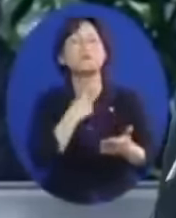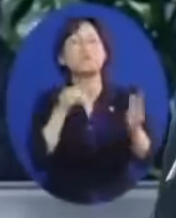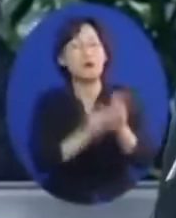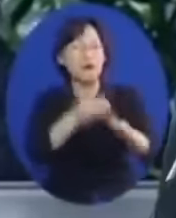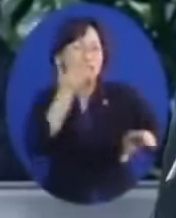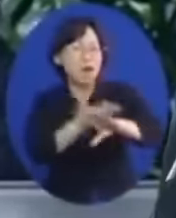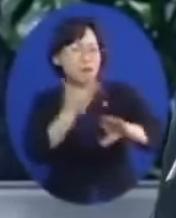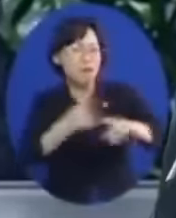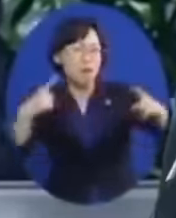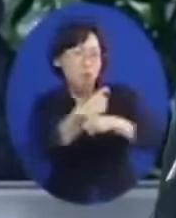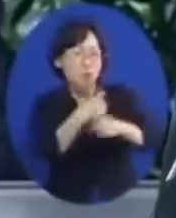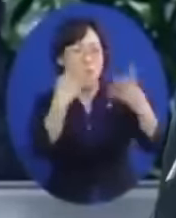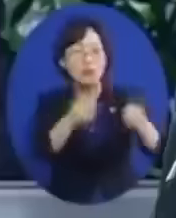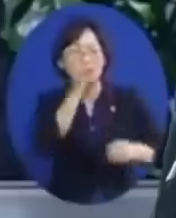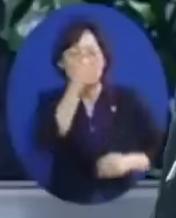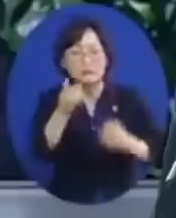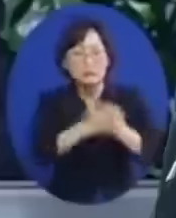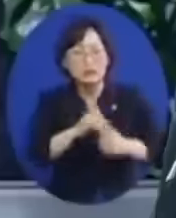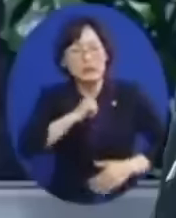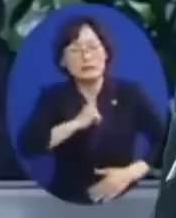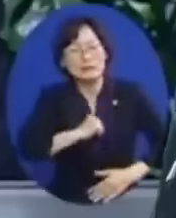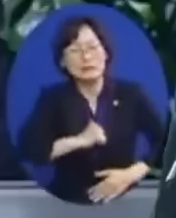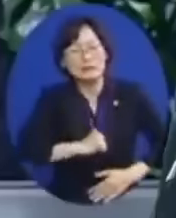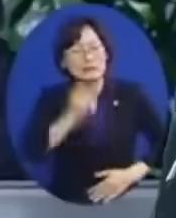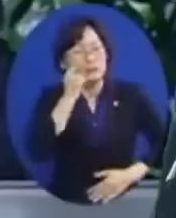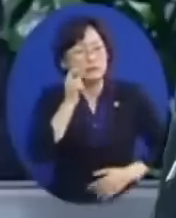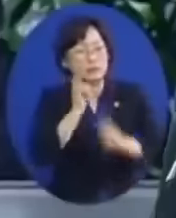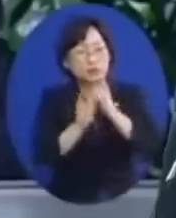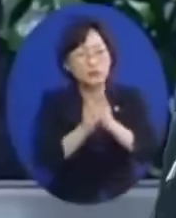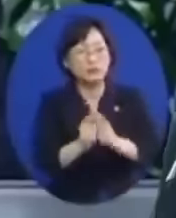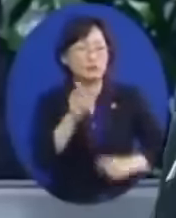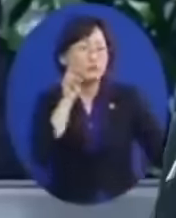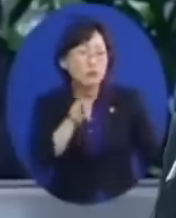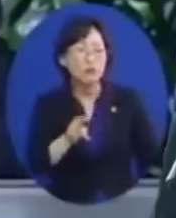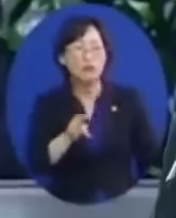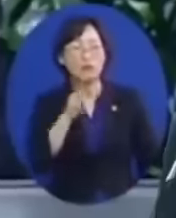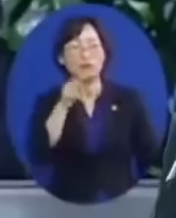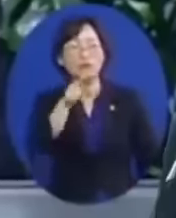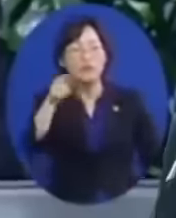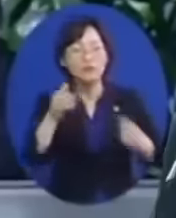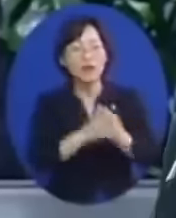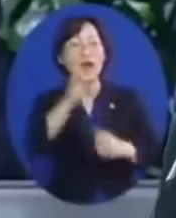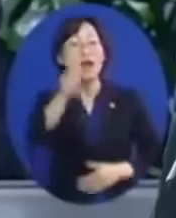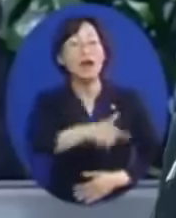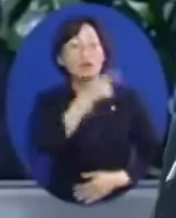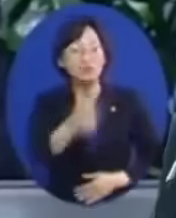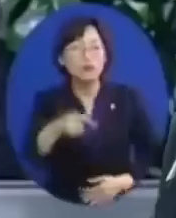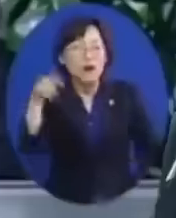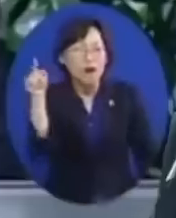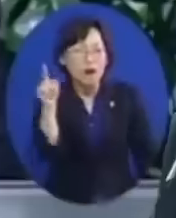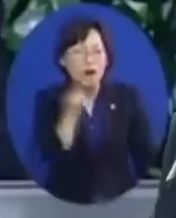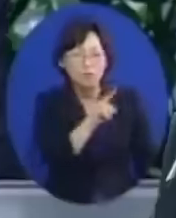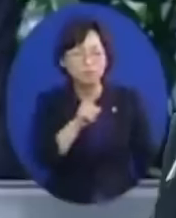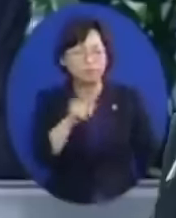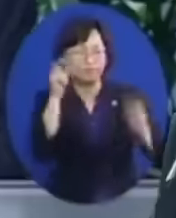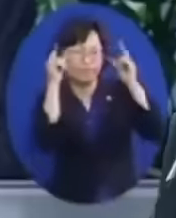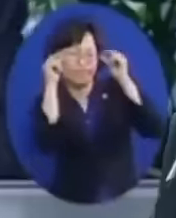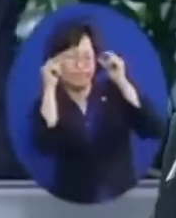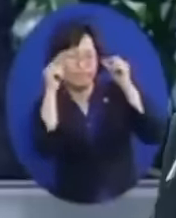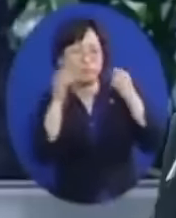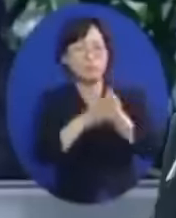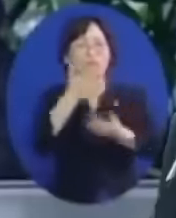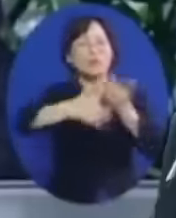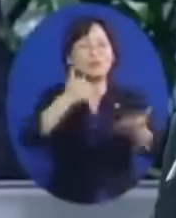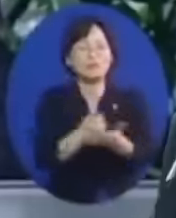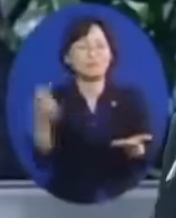많고 원수도 많아서 견딜 수가 없어 불민증에 걸렸습니다. 그래서 하루는 아무래도 잠을 잘 수 없어서